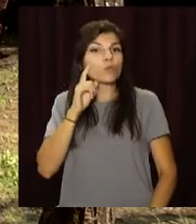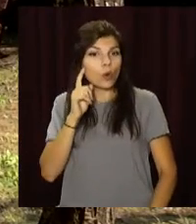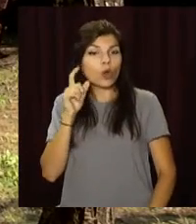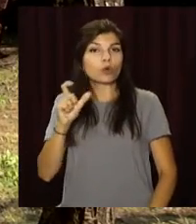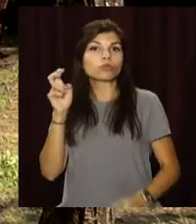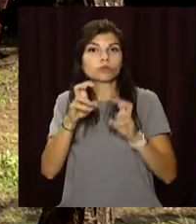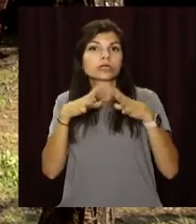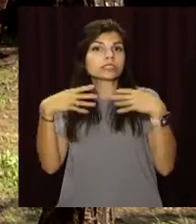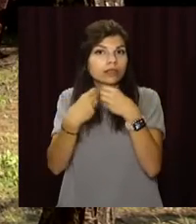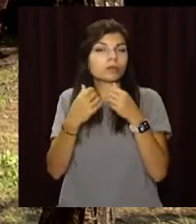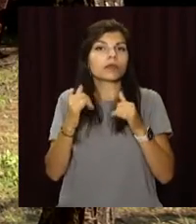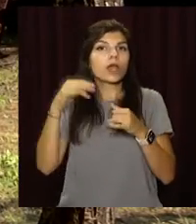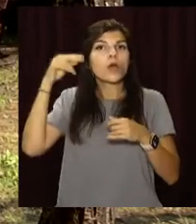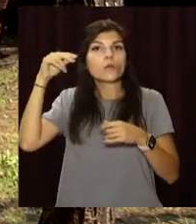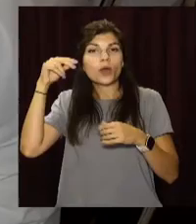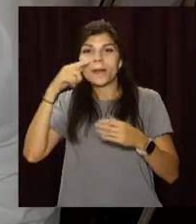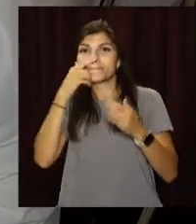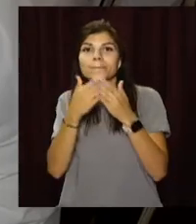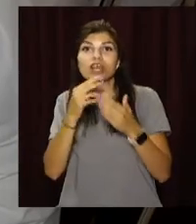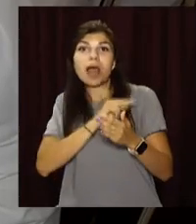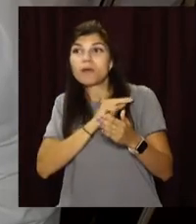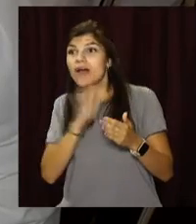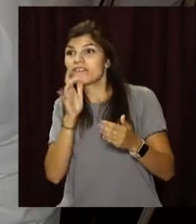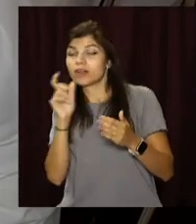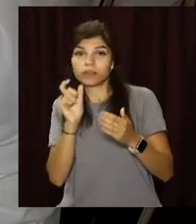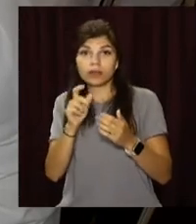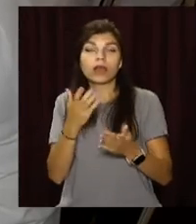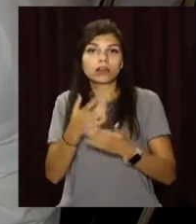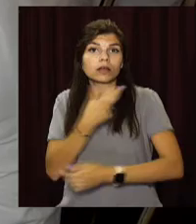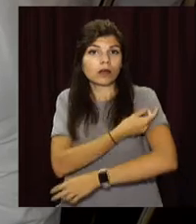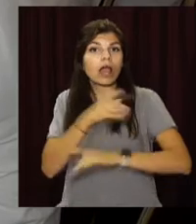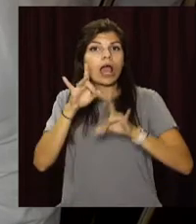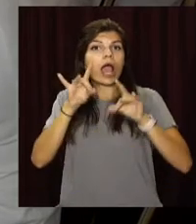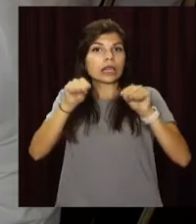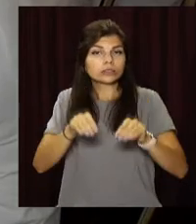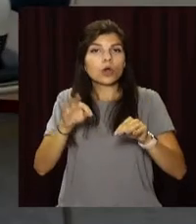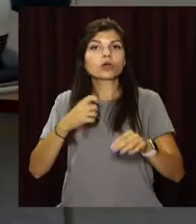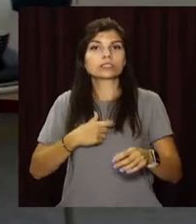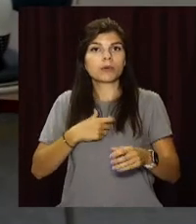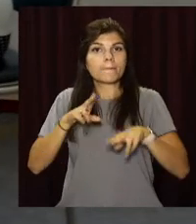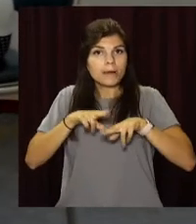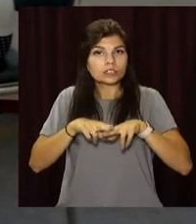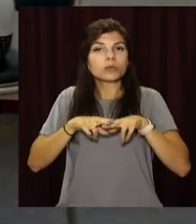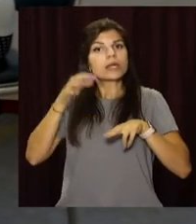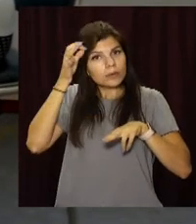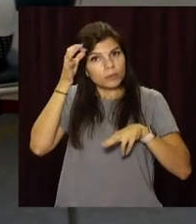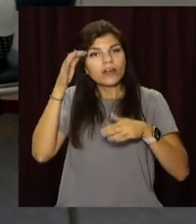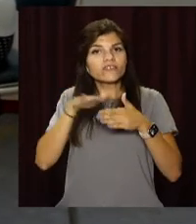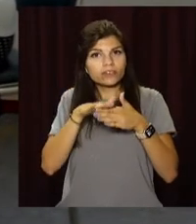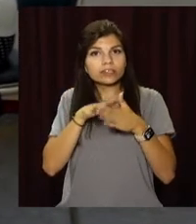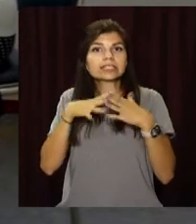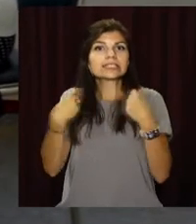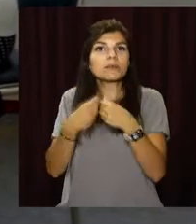молодь. Приходять родинами та у перервах між роботою. Спочатку охочі зробити щеплення реєструються. При собі потрібно мати паспорт та пам'ятати